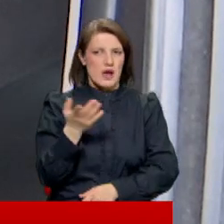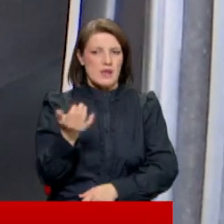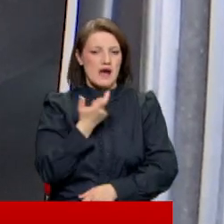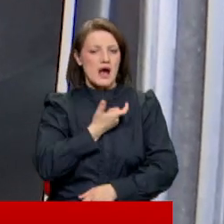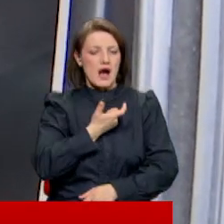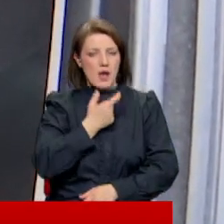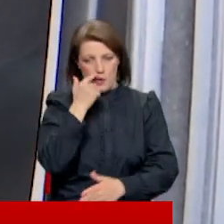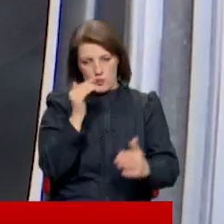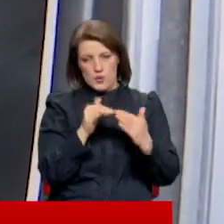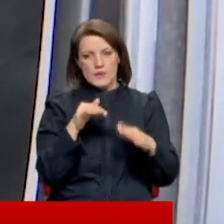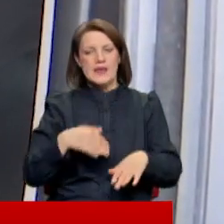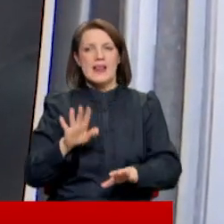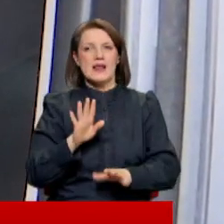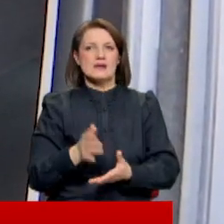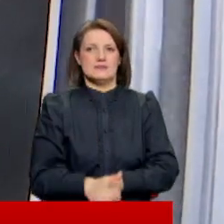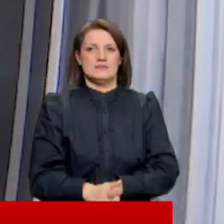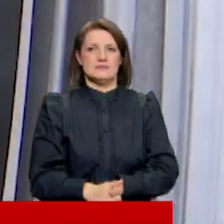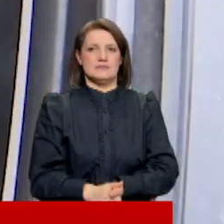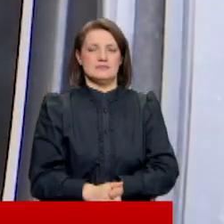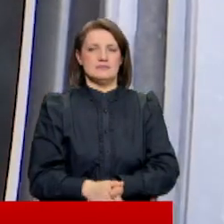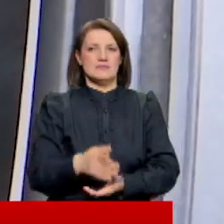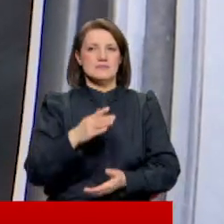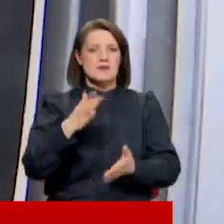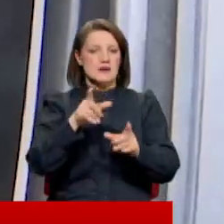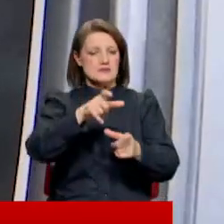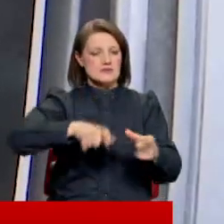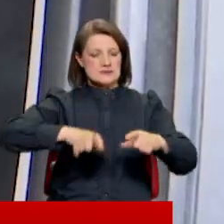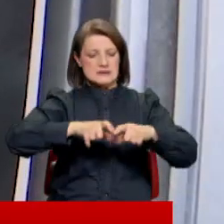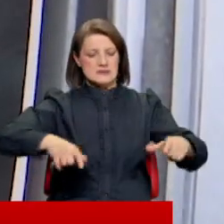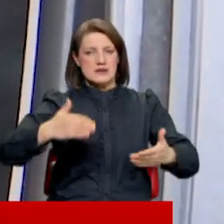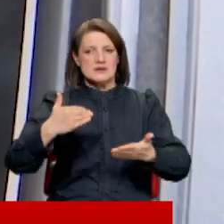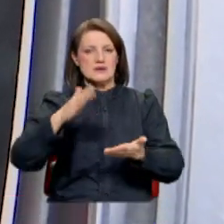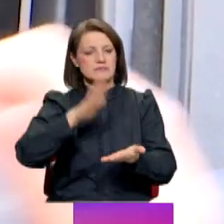kanuna da aykırı tüketiciye niye yansıtıyoruz bunu post cihazı kullanmasınlar o zaman